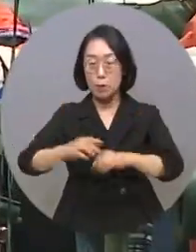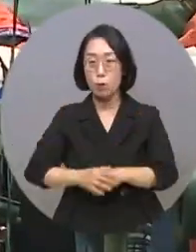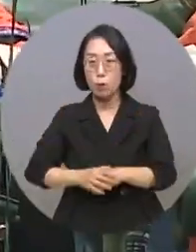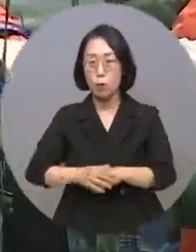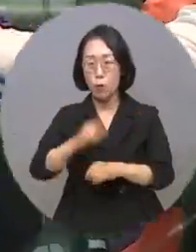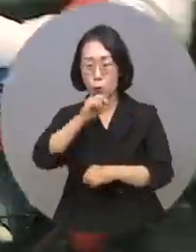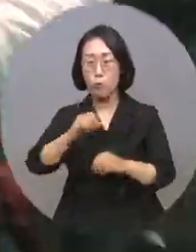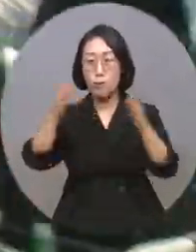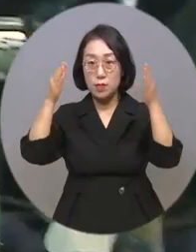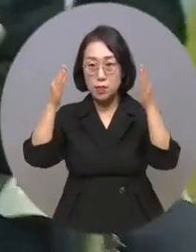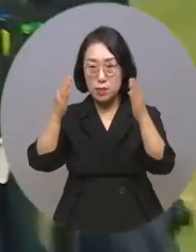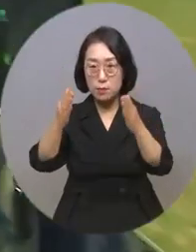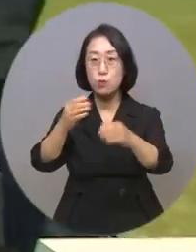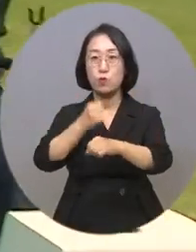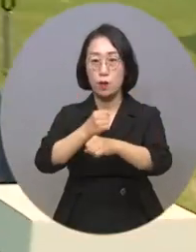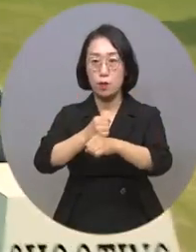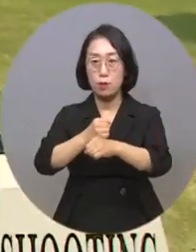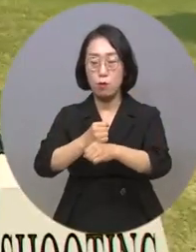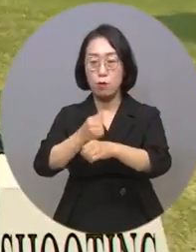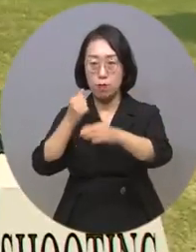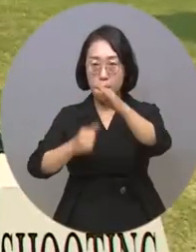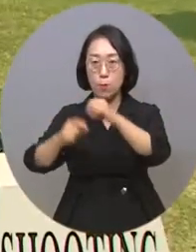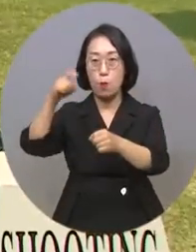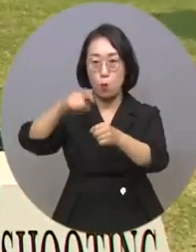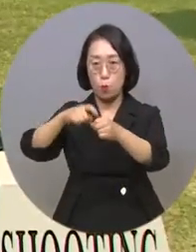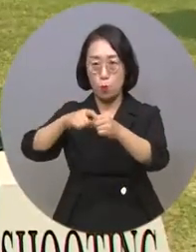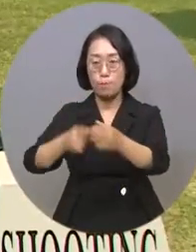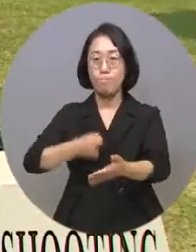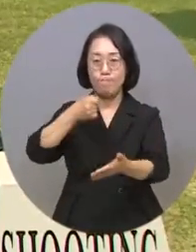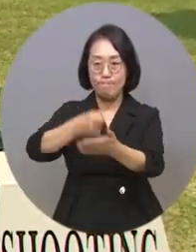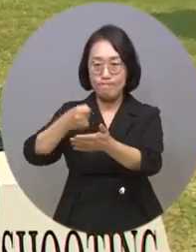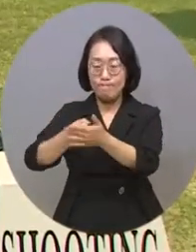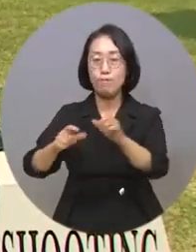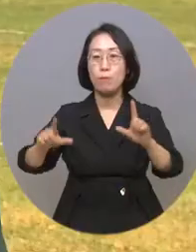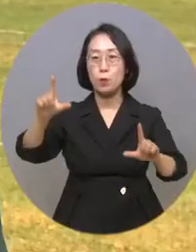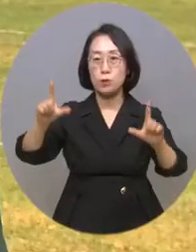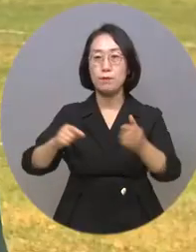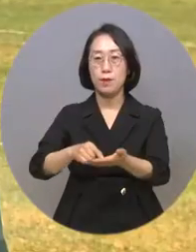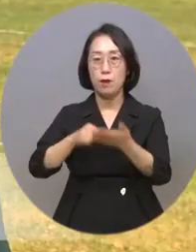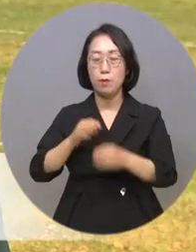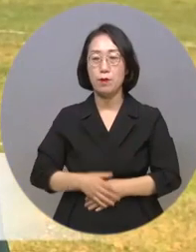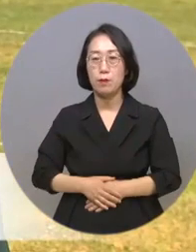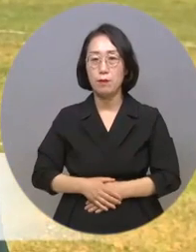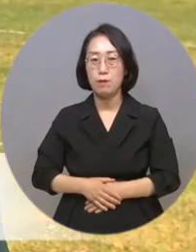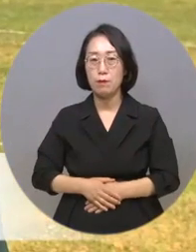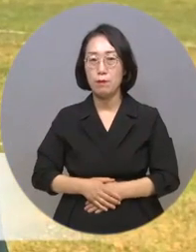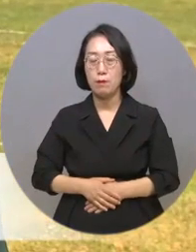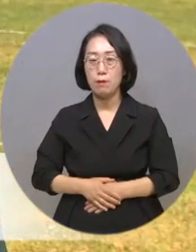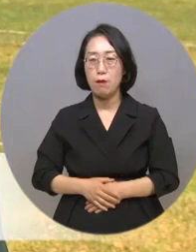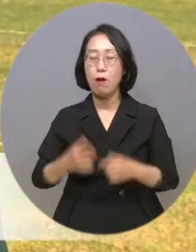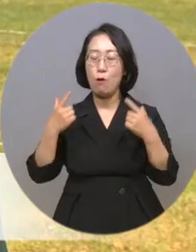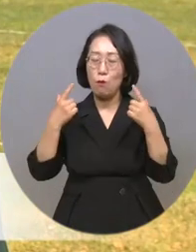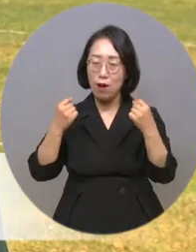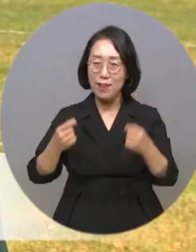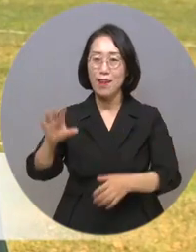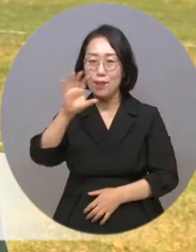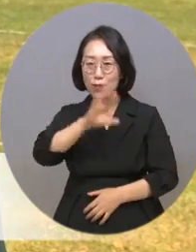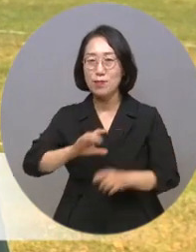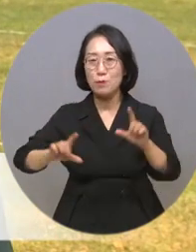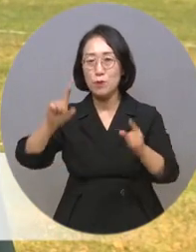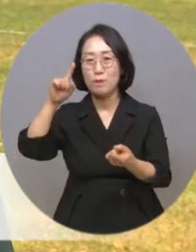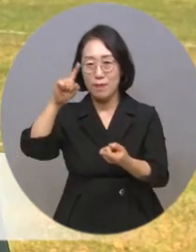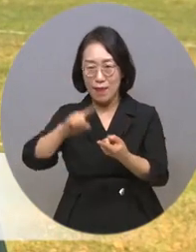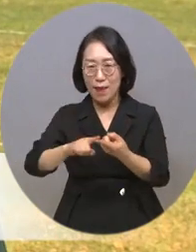높은 집중력을 선보이며 국가대표를 향한 포부를 드러냈습니다. 늘 평소대로 연습했던 대로 하려고